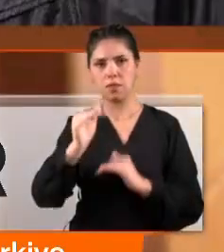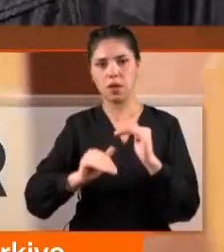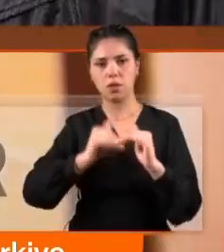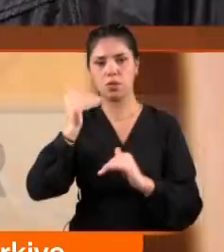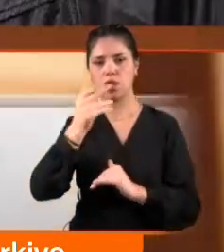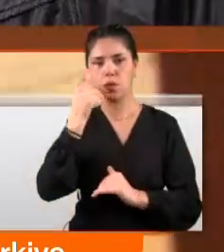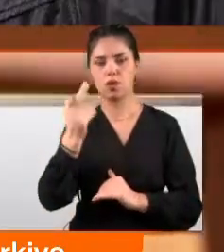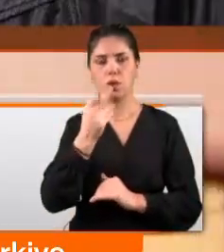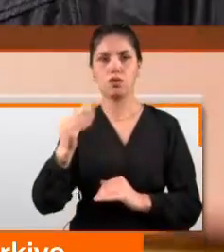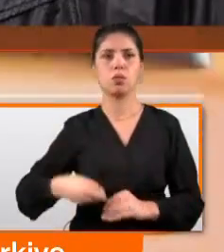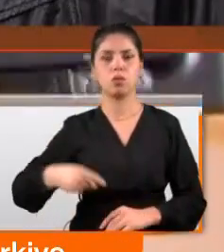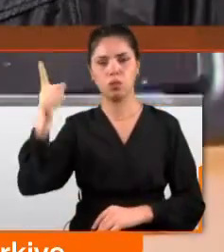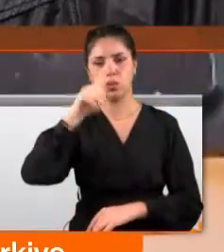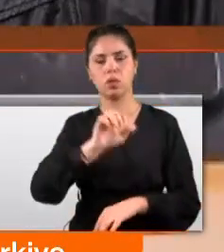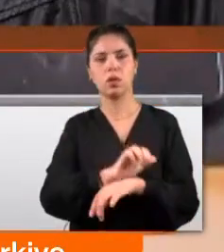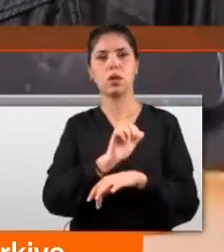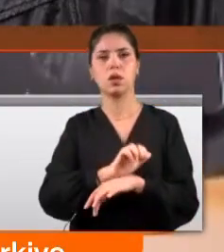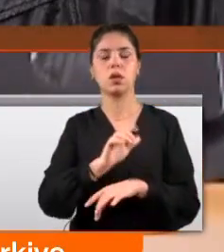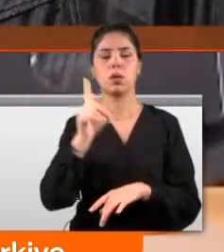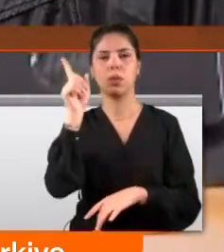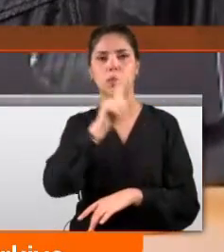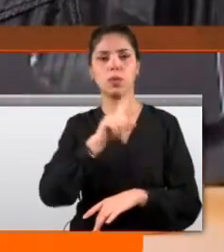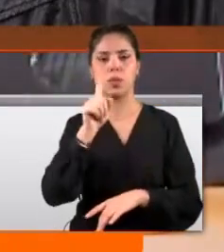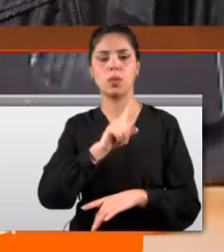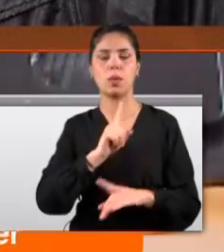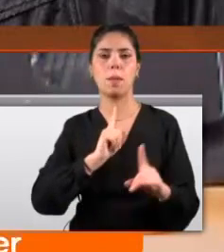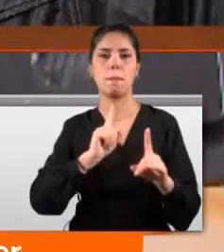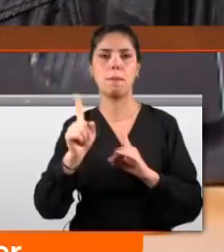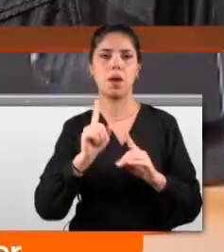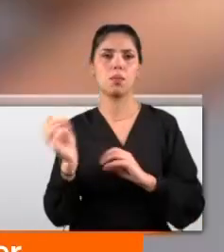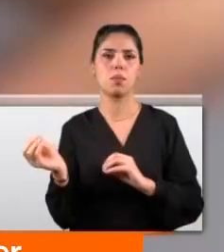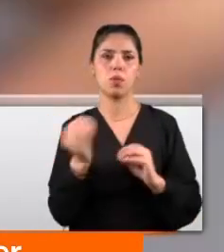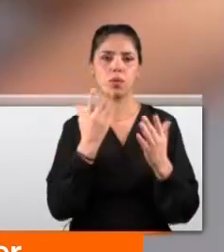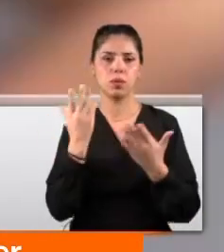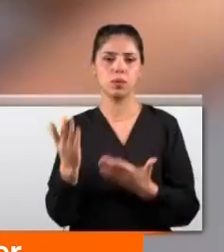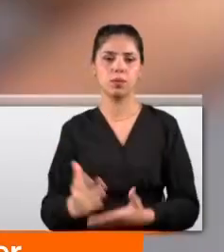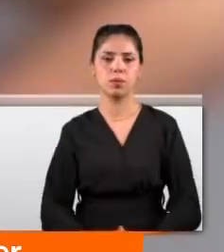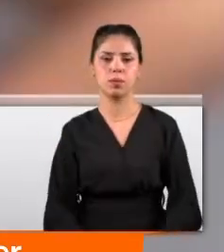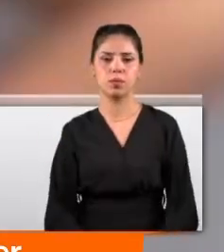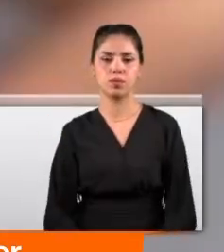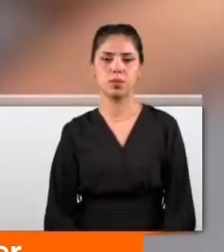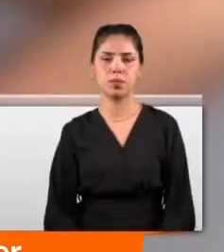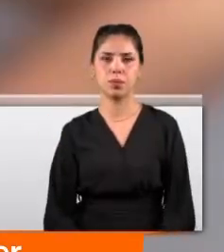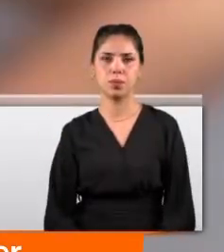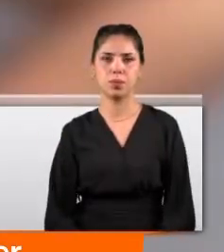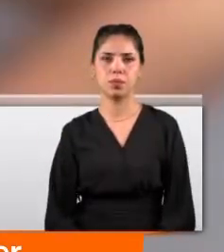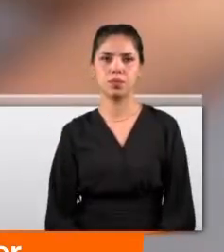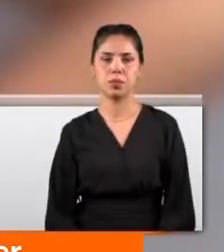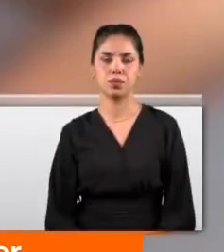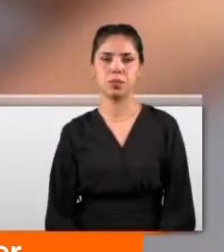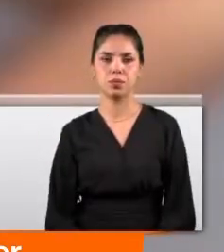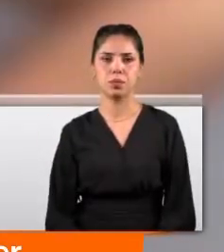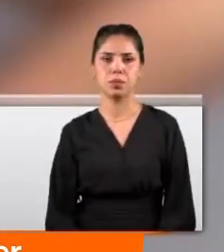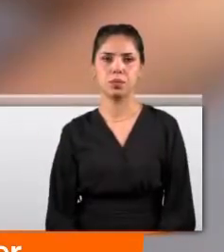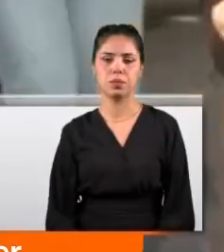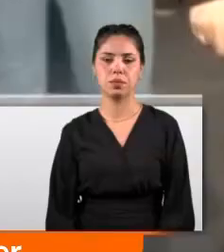da dolandırıcılık suçundan tutuklama talebiyle sulh ceza hakimliğine sevk edildi. Ben bu yaz kendime bir söz verdim. Dedim